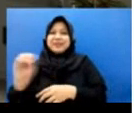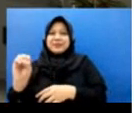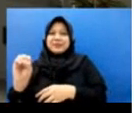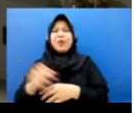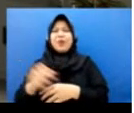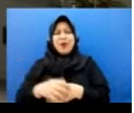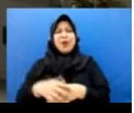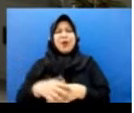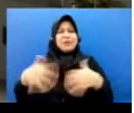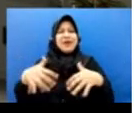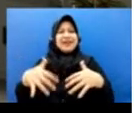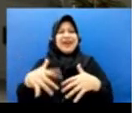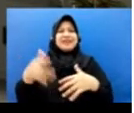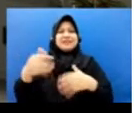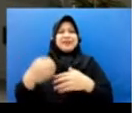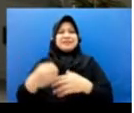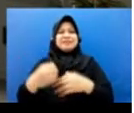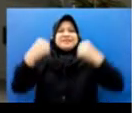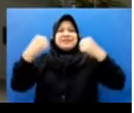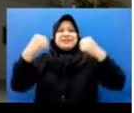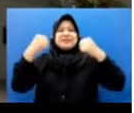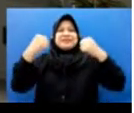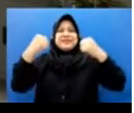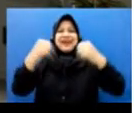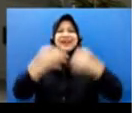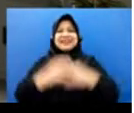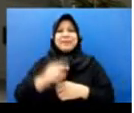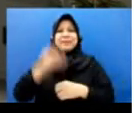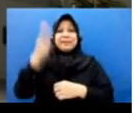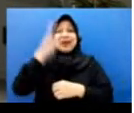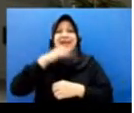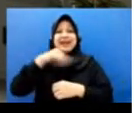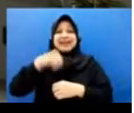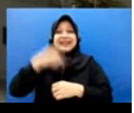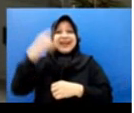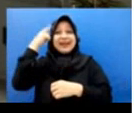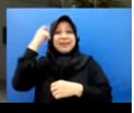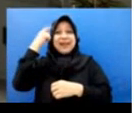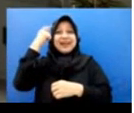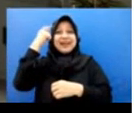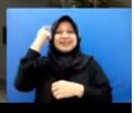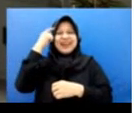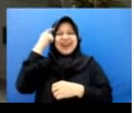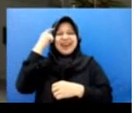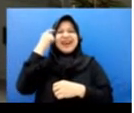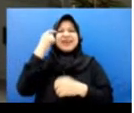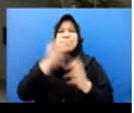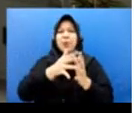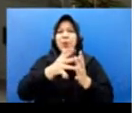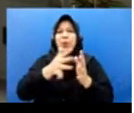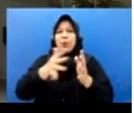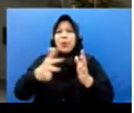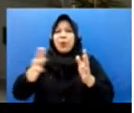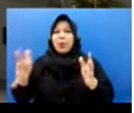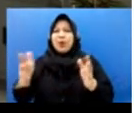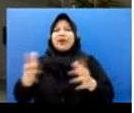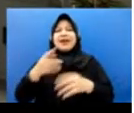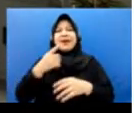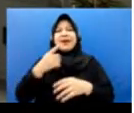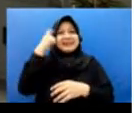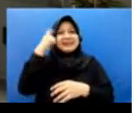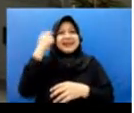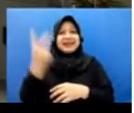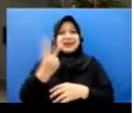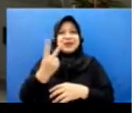nih di siang hari ini, karena kita akan belajar lumayan panjang untuk pelajaran kedua, critical thinking, berpikir kritis,